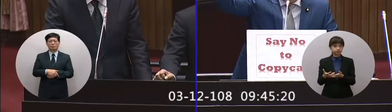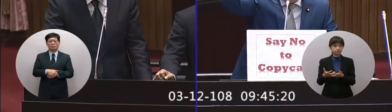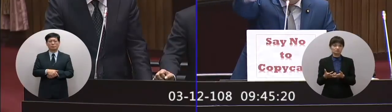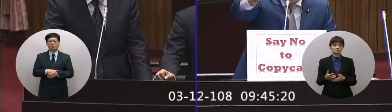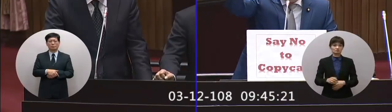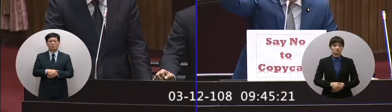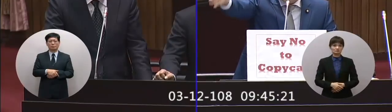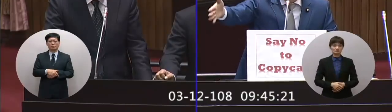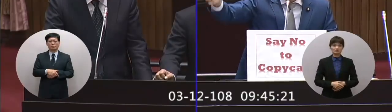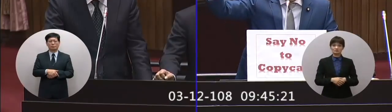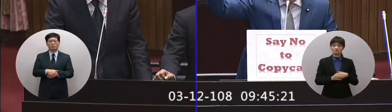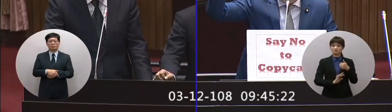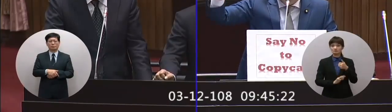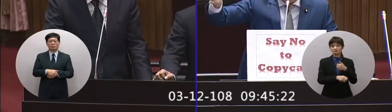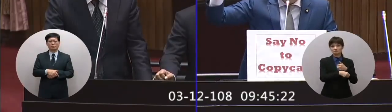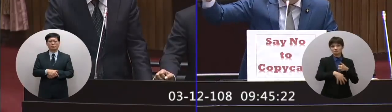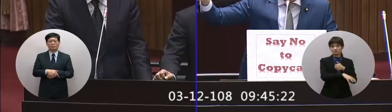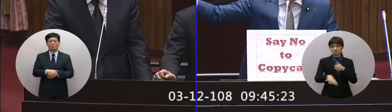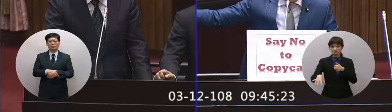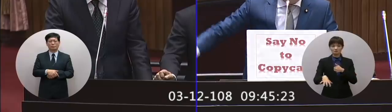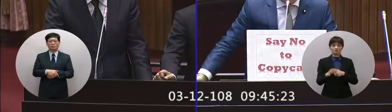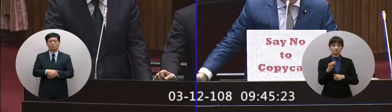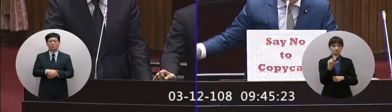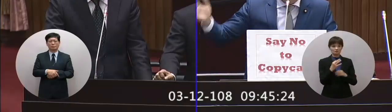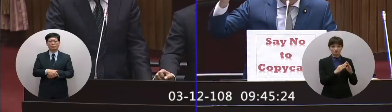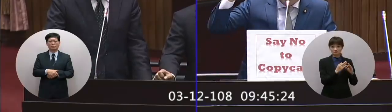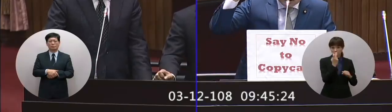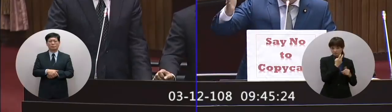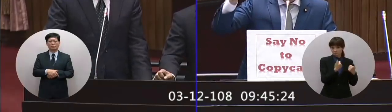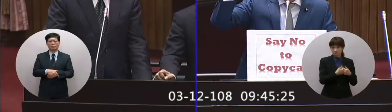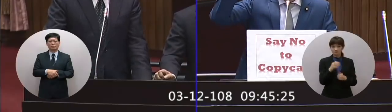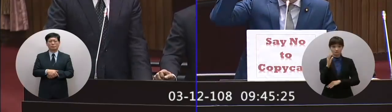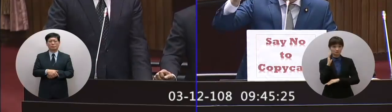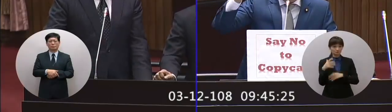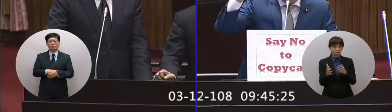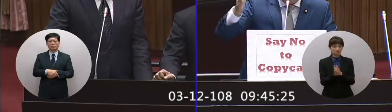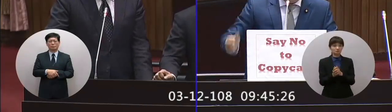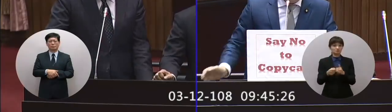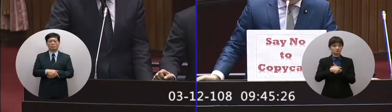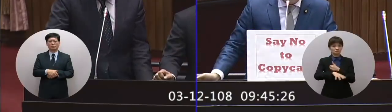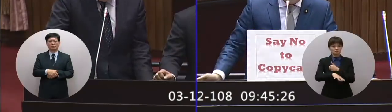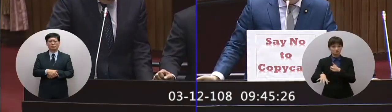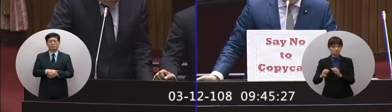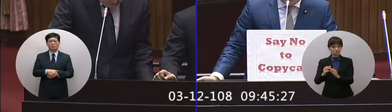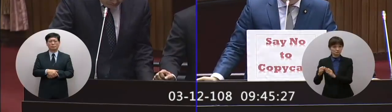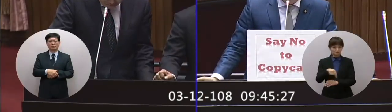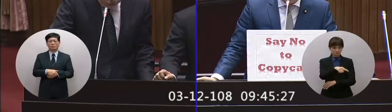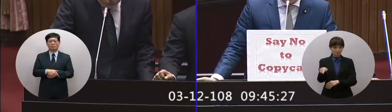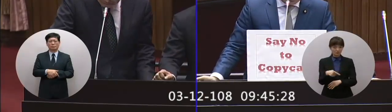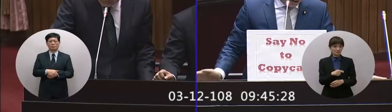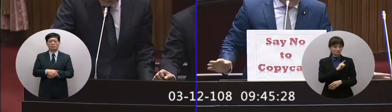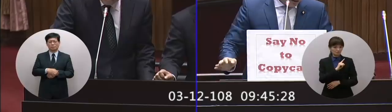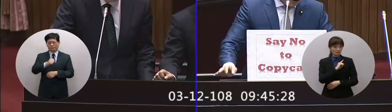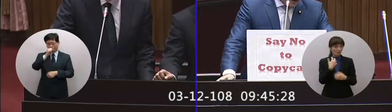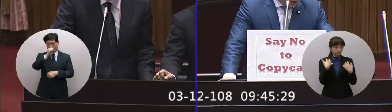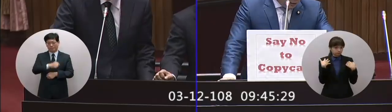人，金管会、财政部，还有其他的光谷行库，这些东西要做一个负责任的创新，好不好？